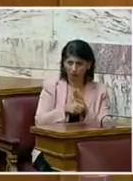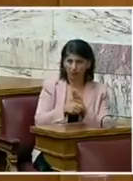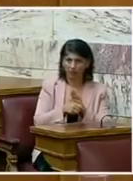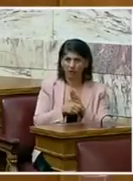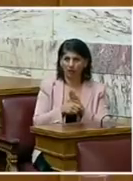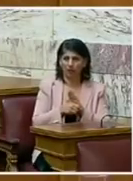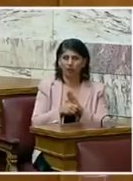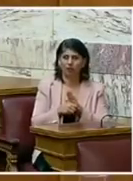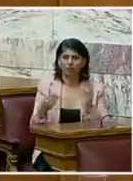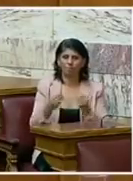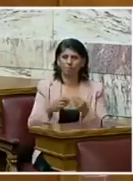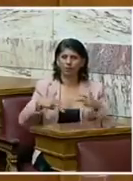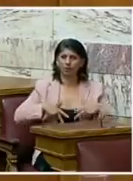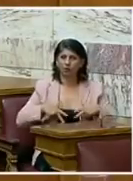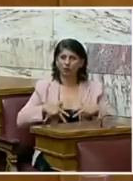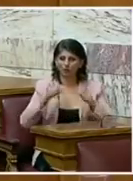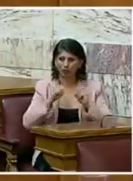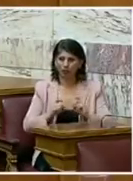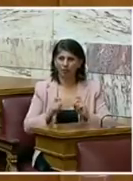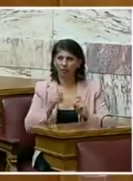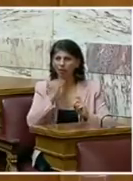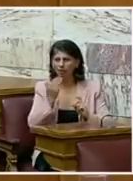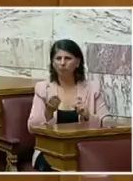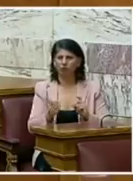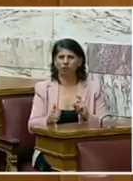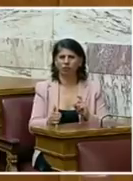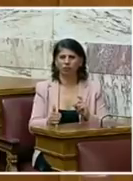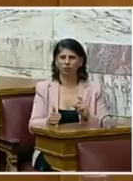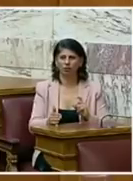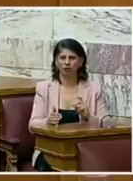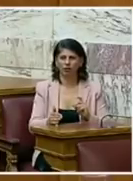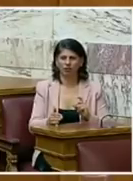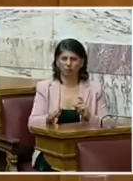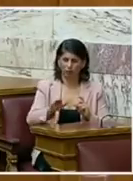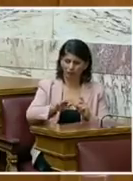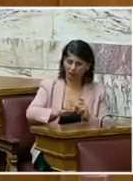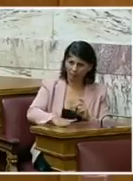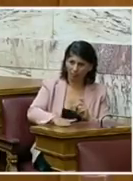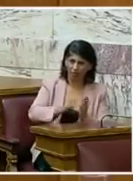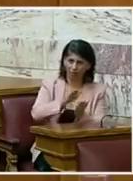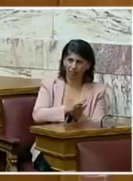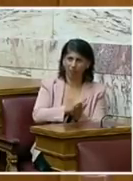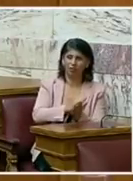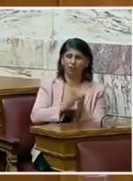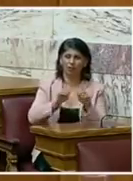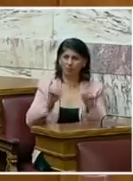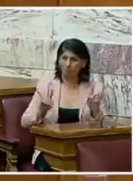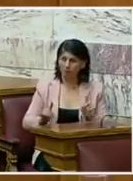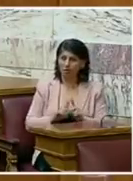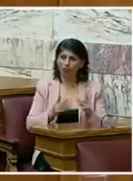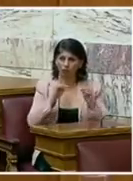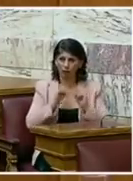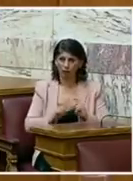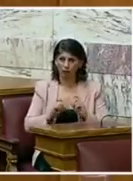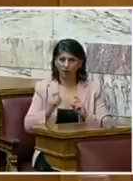καθήκοντα. Γιατί δεν είναι δυνατόν την ώρα που θέτει το χέρι στο Ευαγγέλιο ο υπουργός, μέσα στο πλαίσιο των καθηκόντων αυτών, να υπονοεί